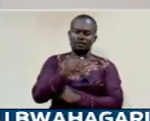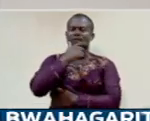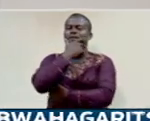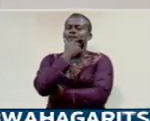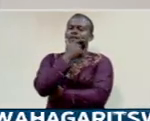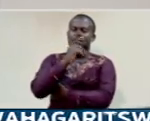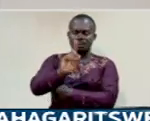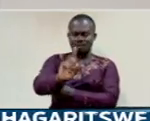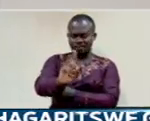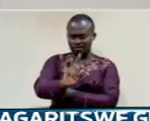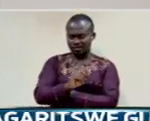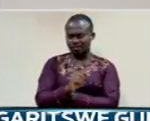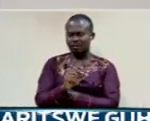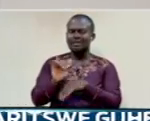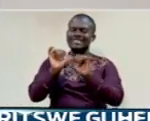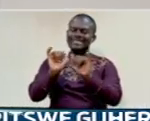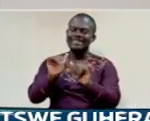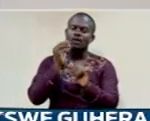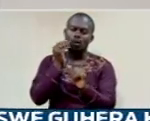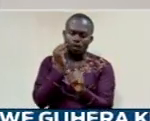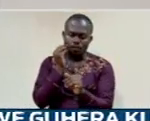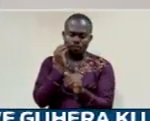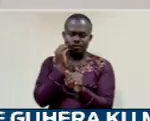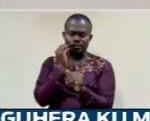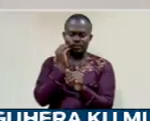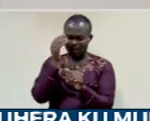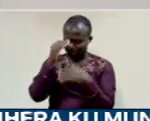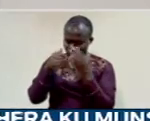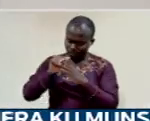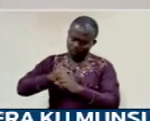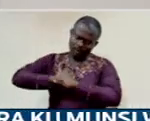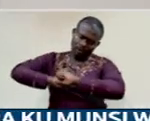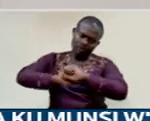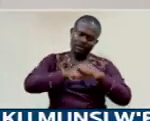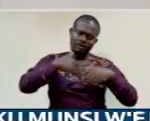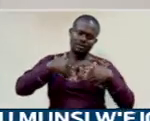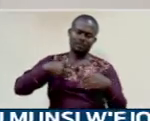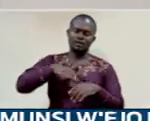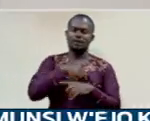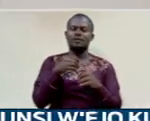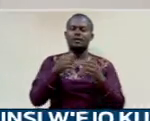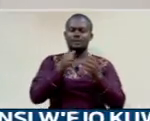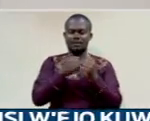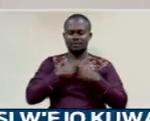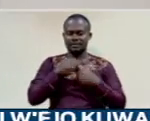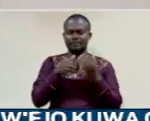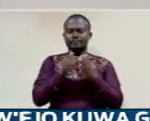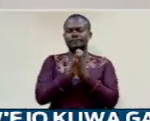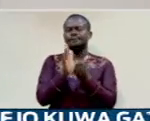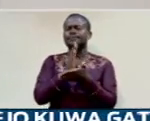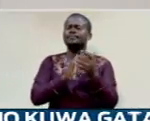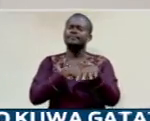yuko tubasaba yuko bagira uruhare rukomeye mu gusigasira cyangwa mu kurinda ubuzima bwacu n'abanyarwanda hari ubwo